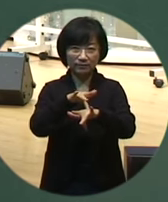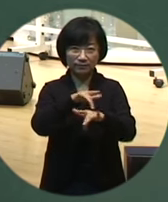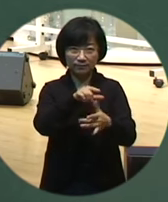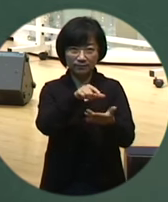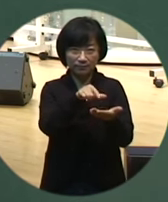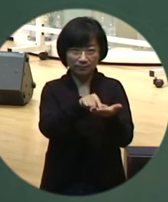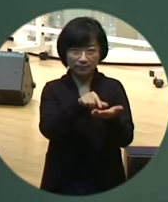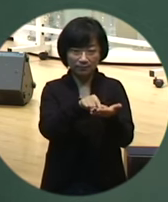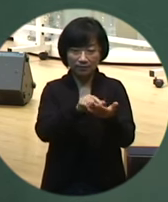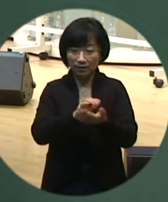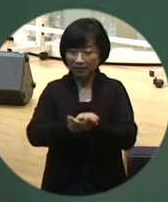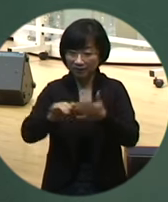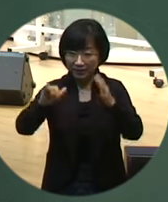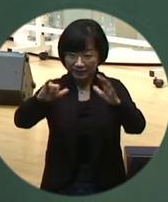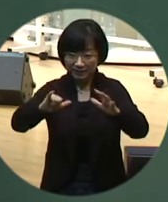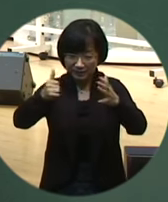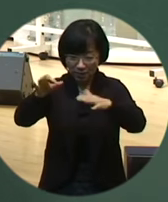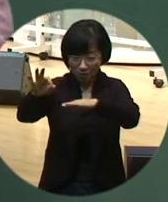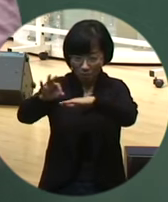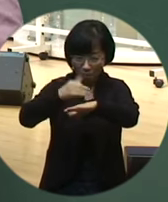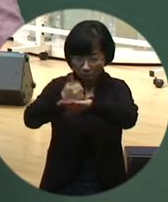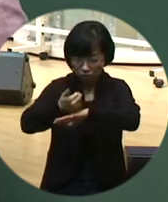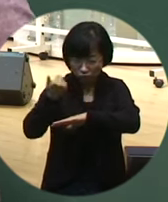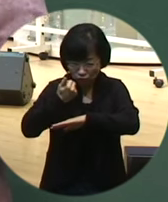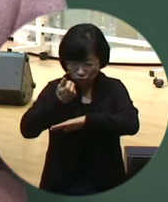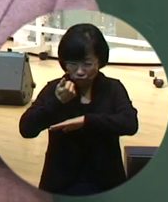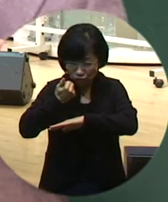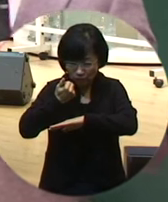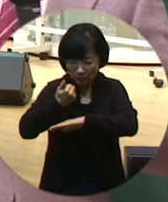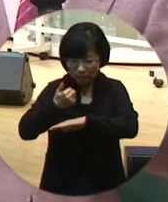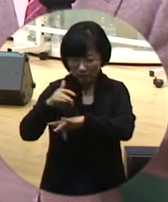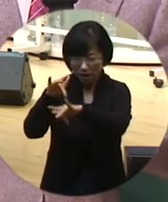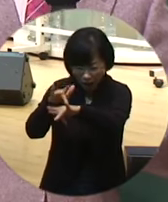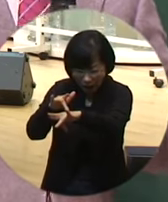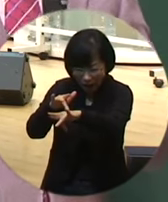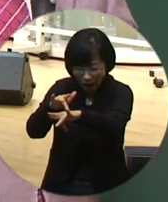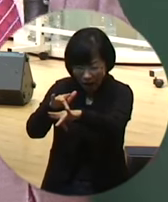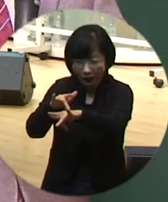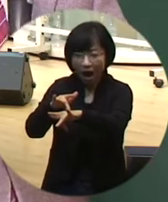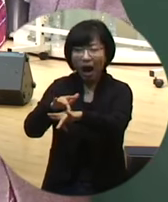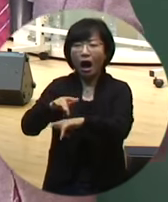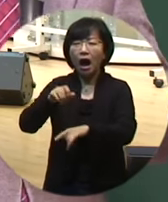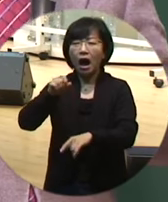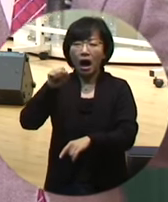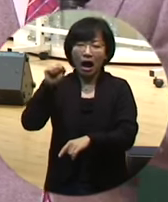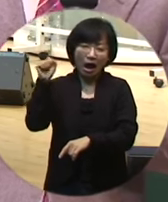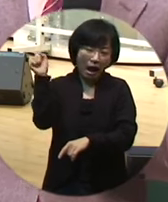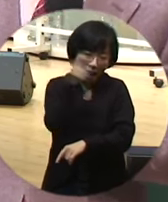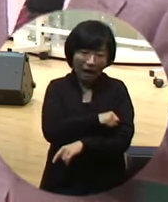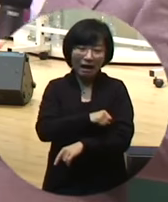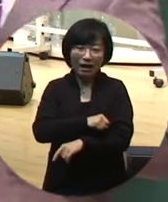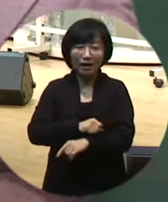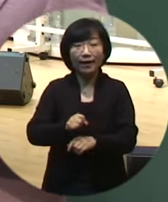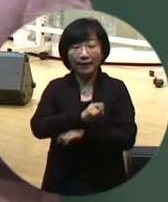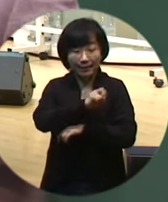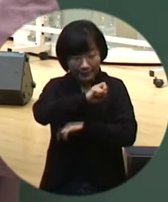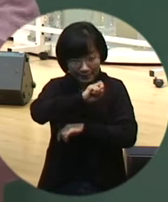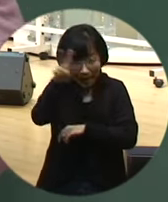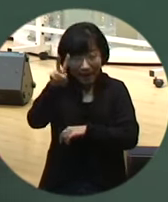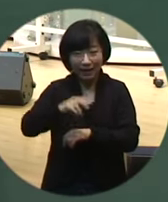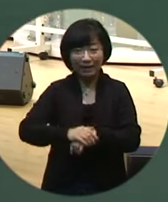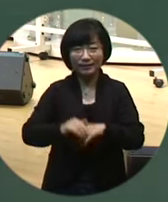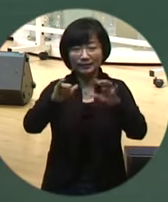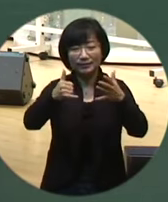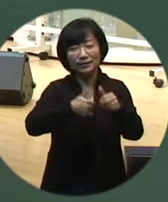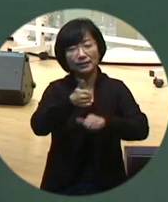air, Satan. 요것을 알아야만 세상을 이제 내가 알 것 같다 그런 거예요. Only when you know that being can you see that you understand the